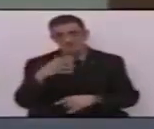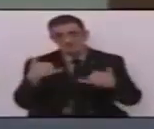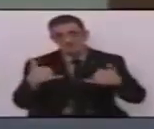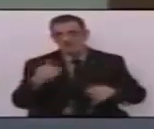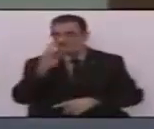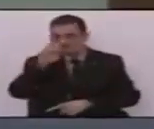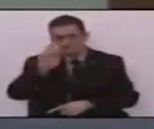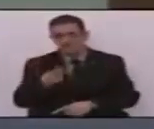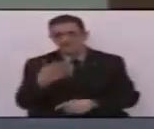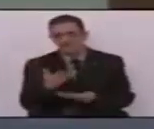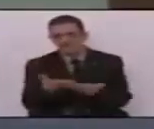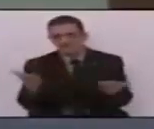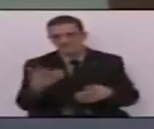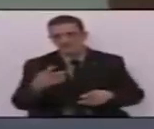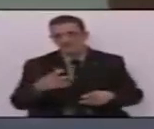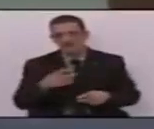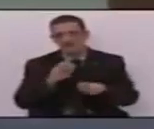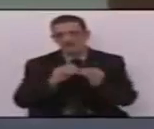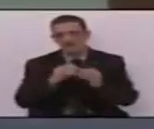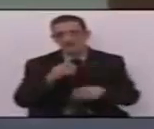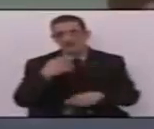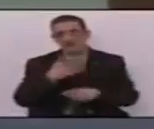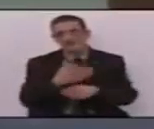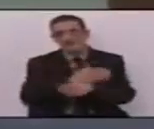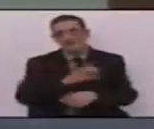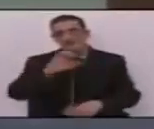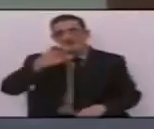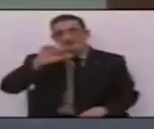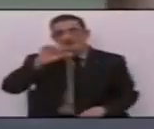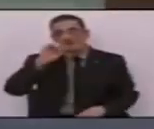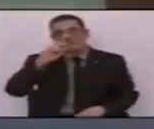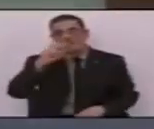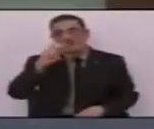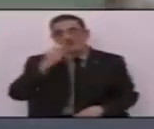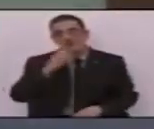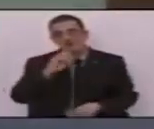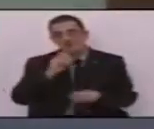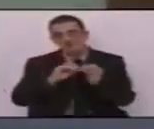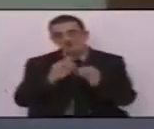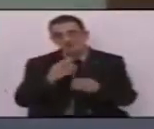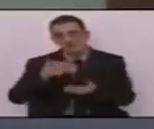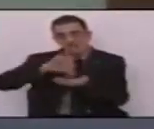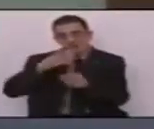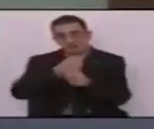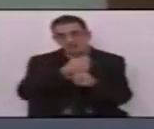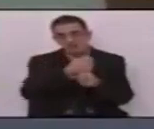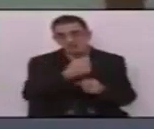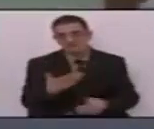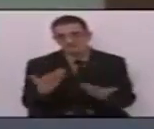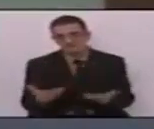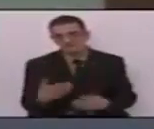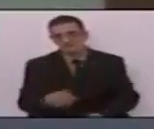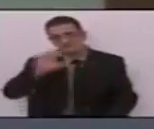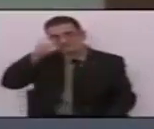حابين نخدموا صح البلاد، كانت شركه اسمها شركه سوناكوم، كان كل شيء تخدم في الجزائر، شاركنا بها في الرالي ونجحنا فيها وجينا